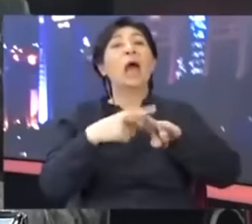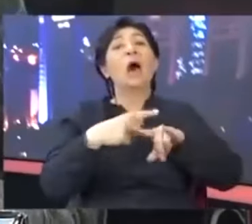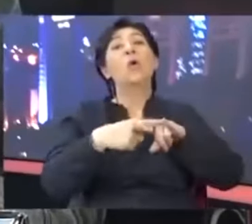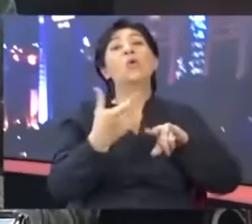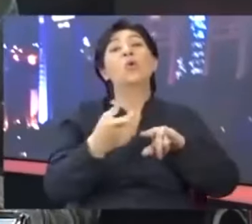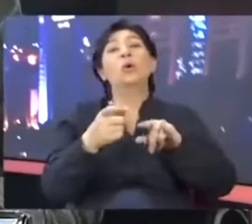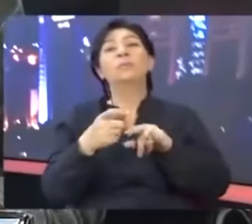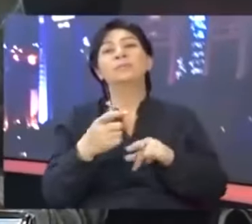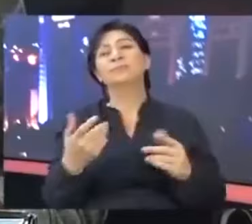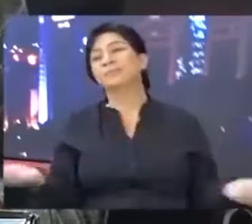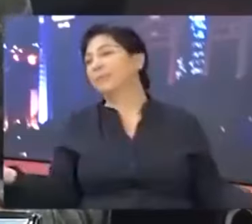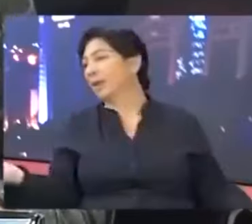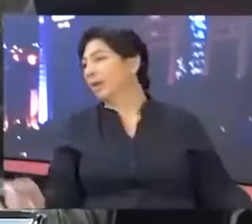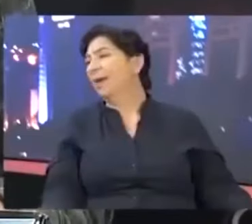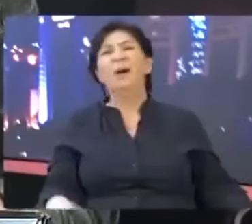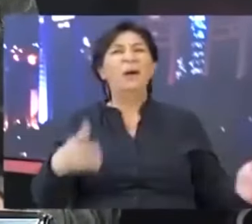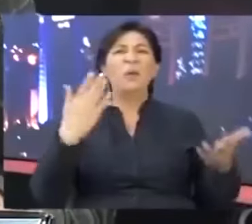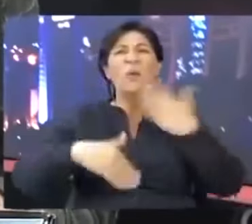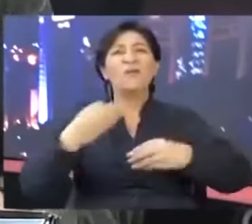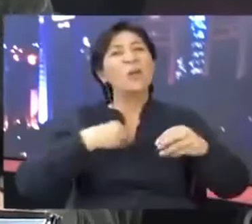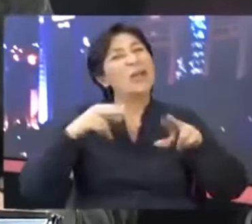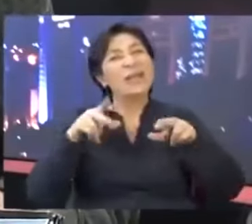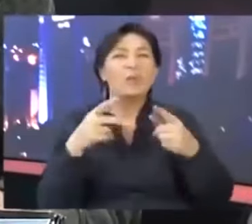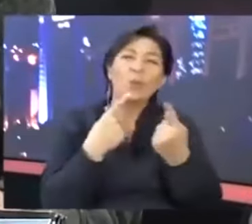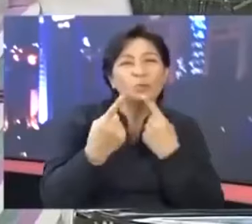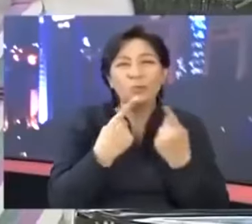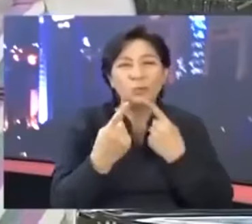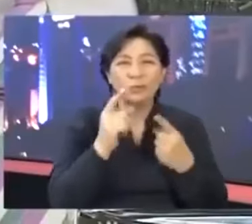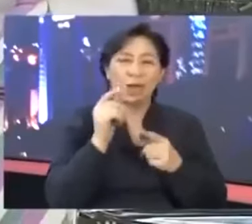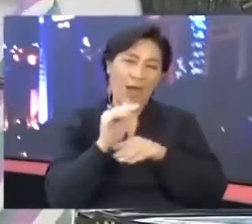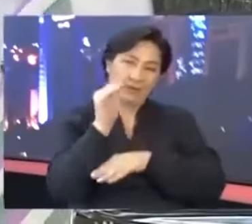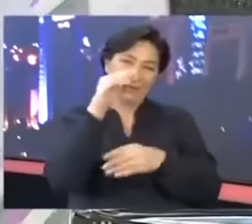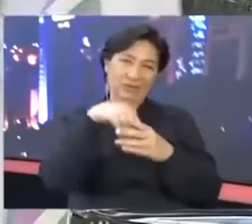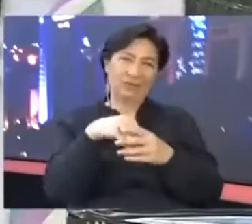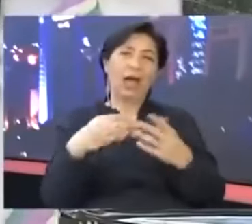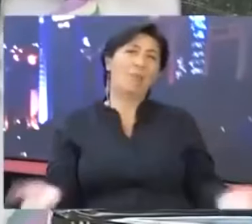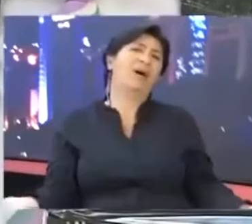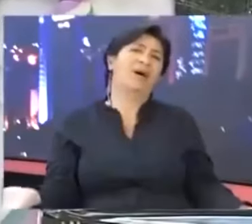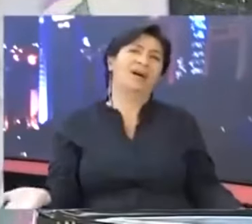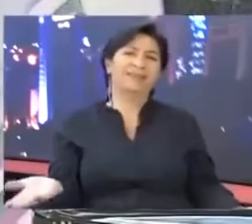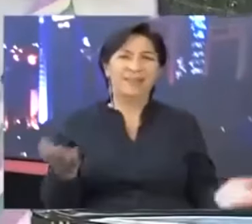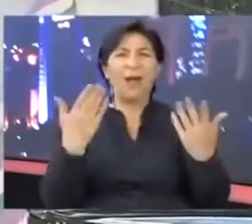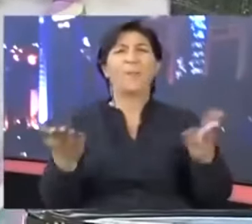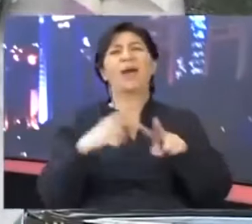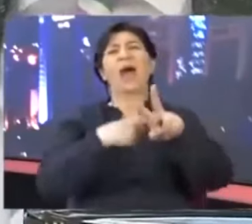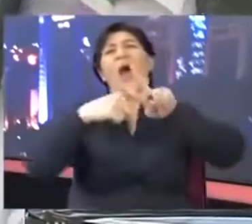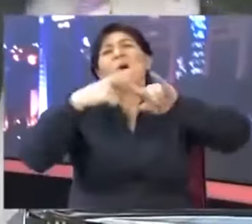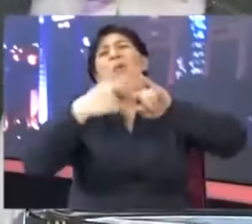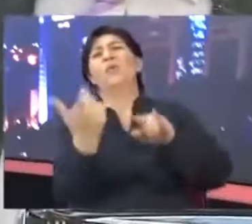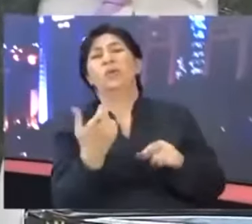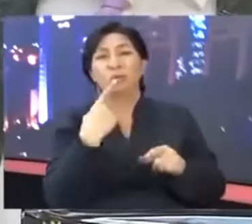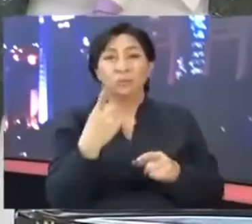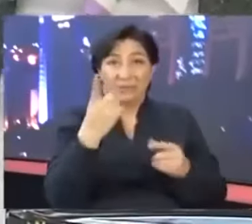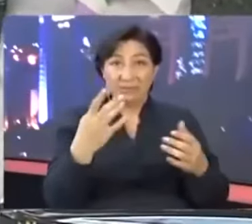bir ünlem olarak bir hatta ünlem de değil Nida gibi kullanıyoruz hayatımızda Aman Yahu diyoruz mesela Aman Yahu dediğimiz